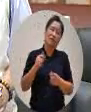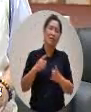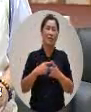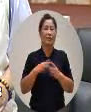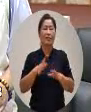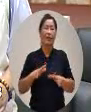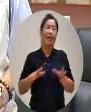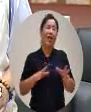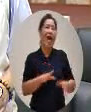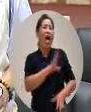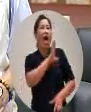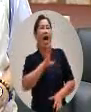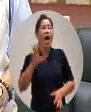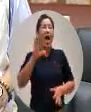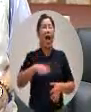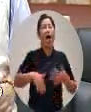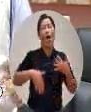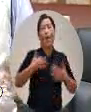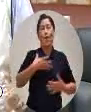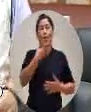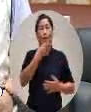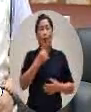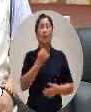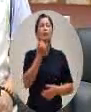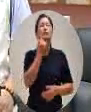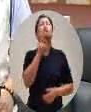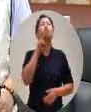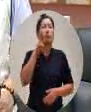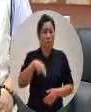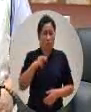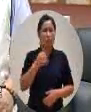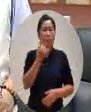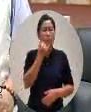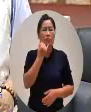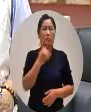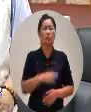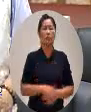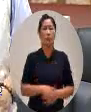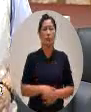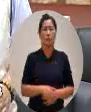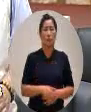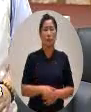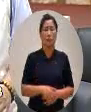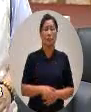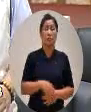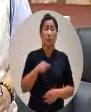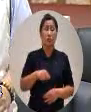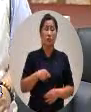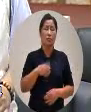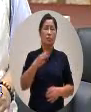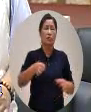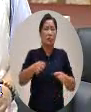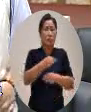好奇地方